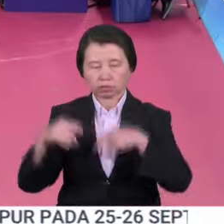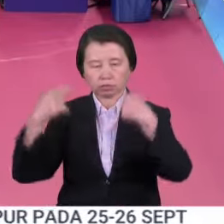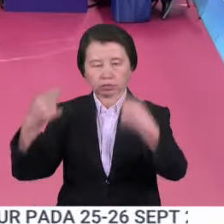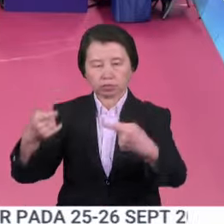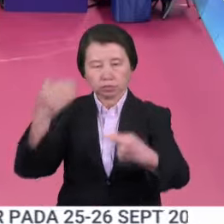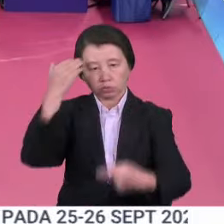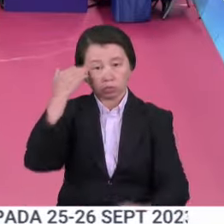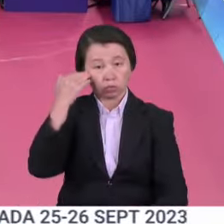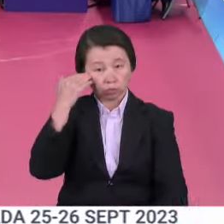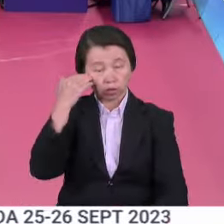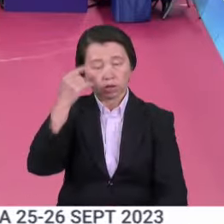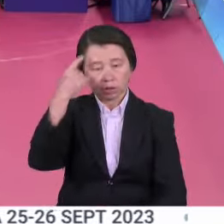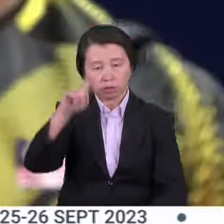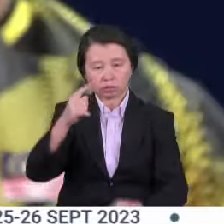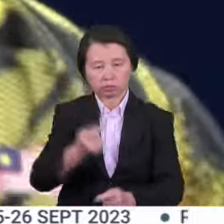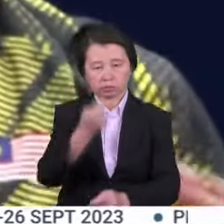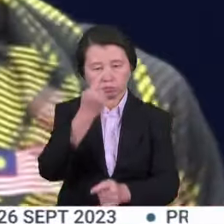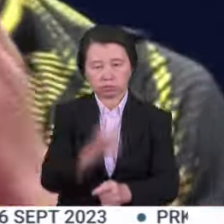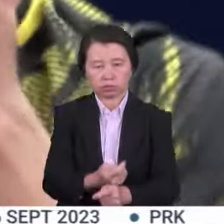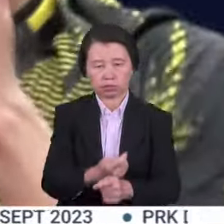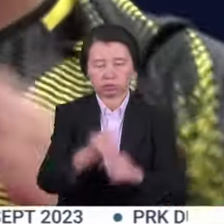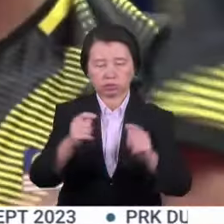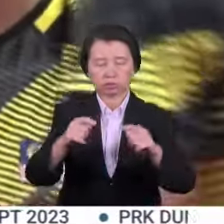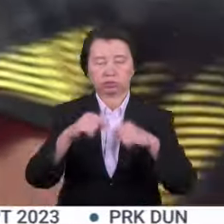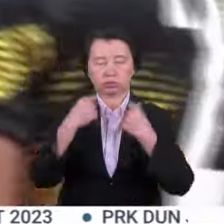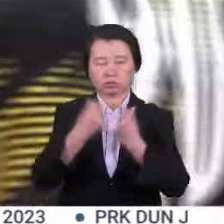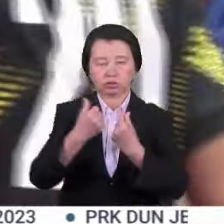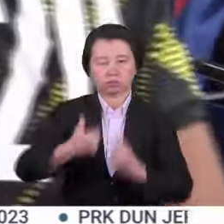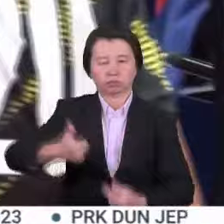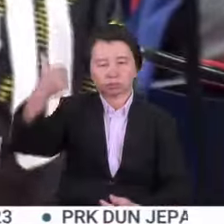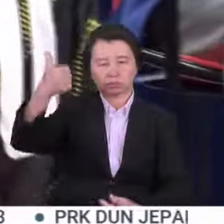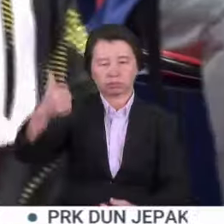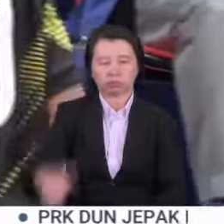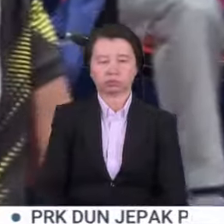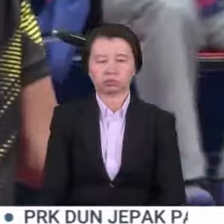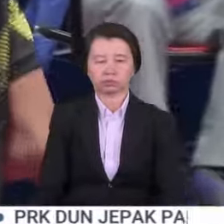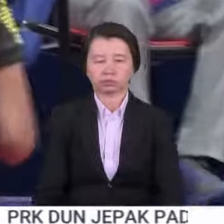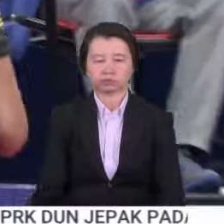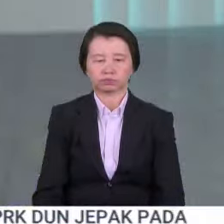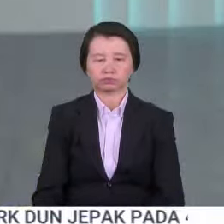Korea Selatan selepas ini bagi menentukan juara kumpulan.